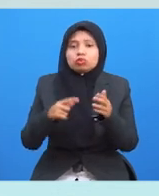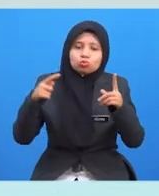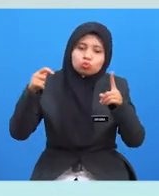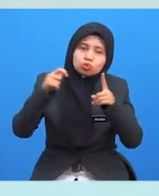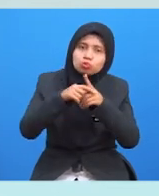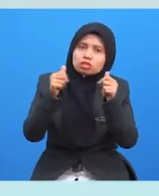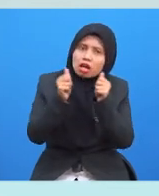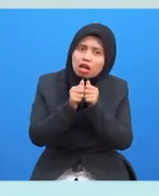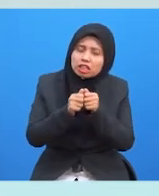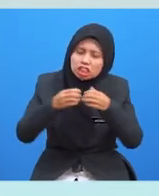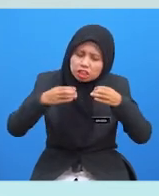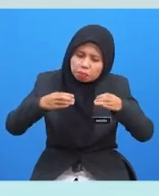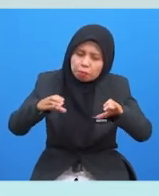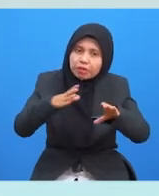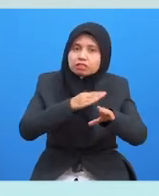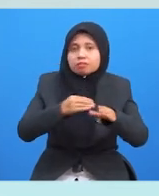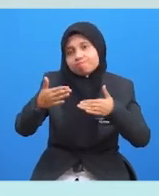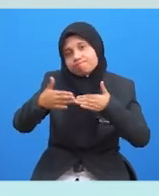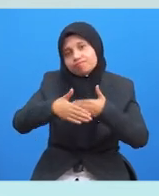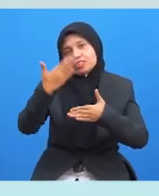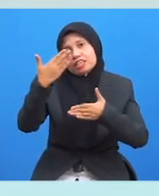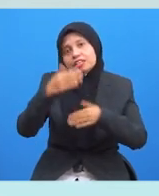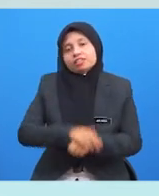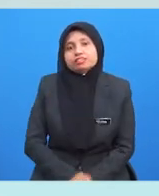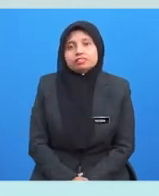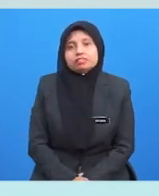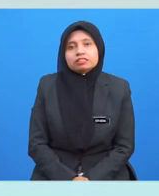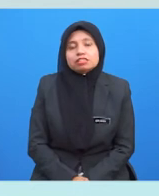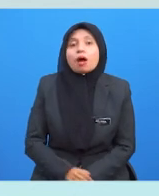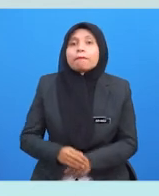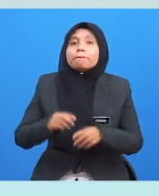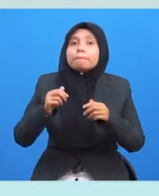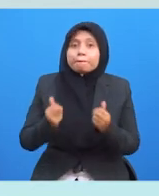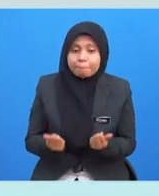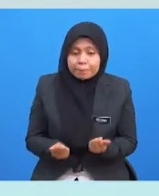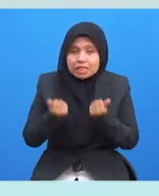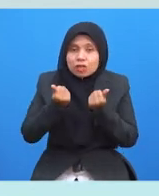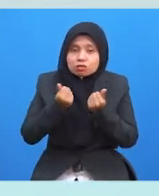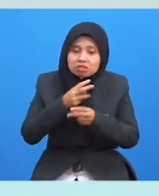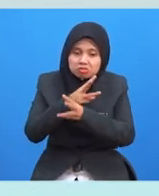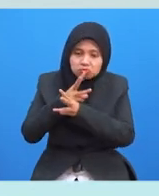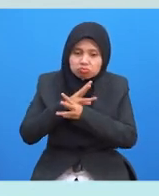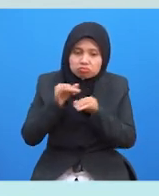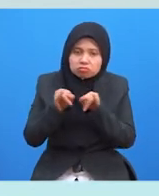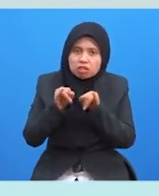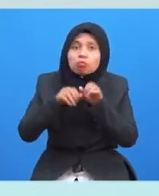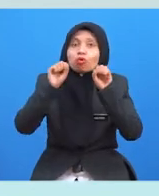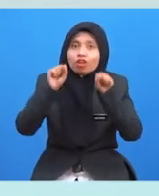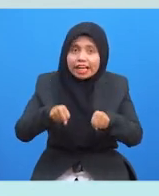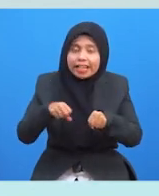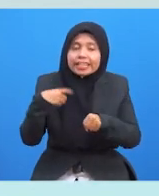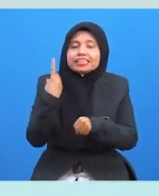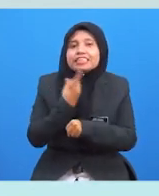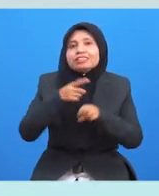dituju dengan cepat dan mudah. Pengangkutan awam juga membolehkan